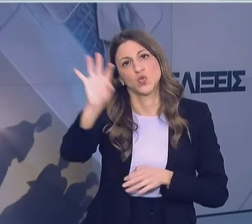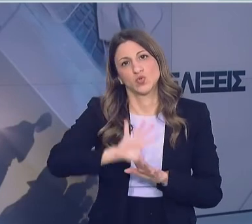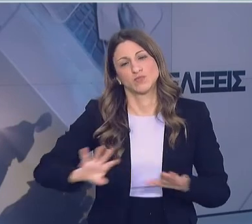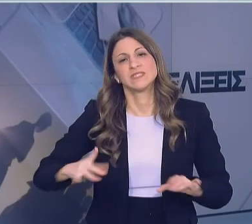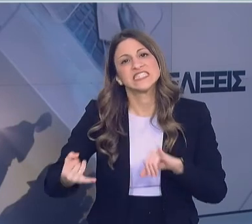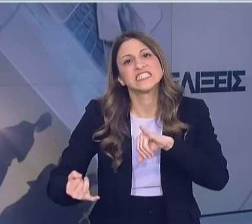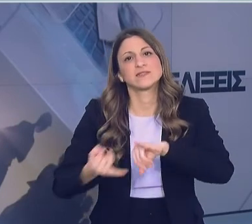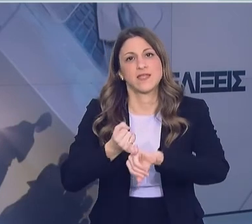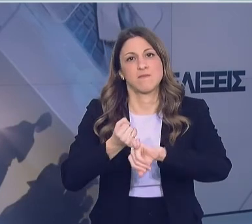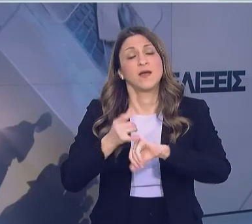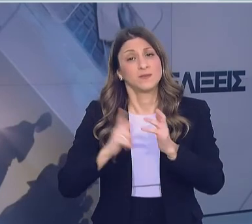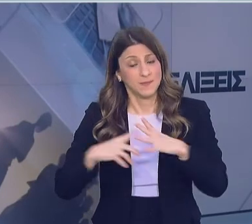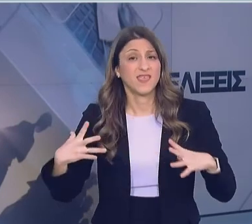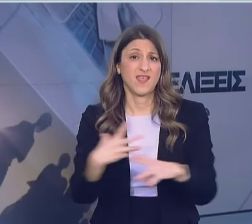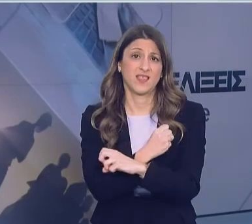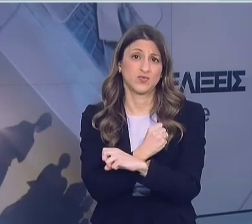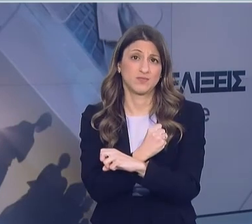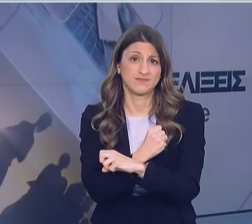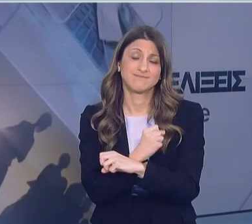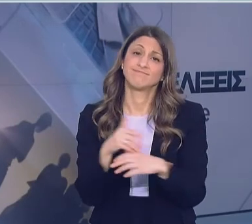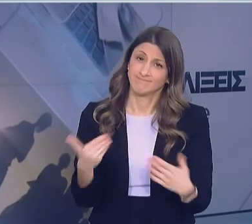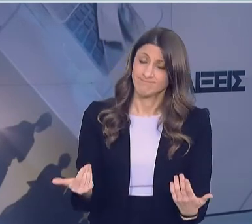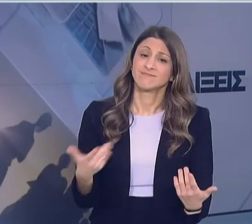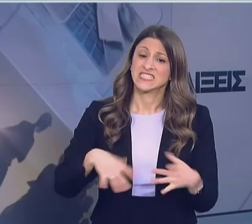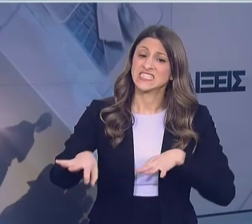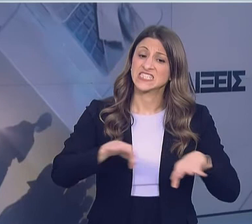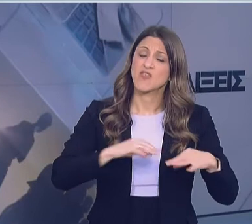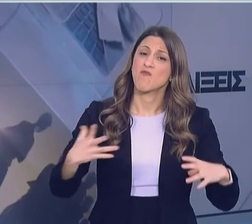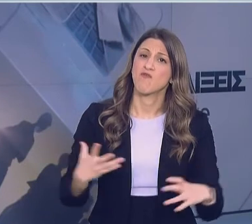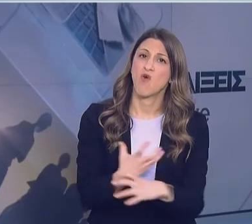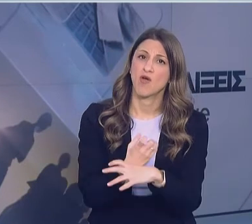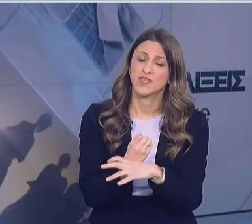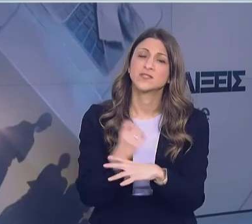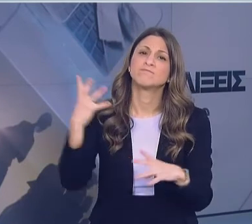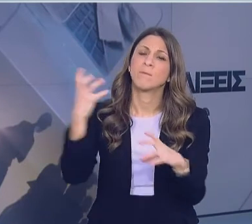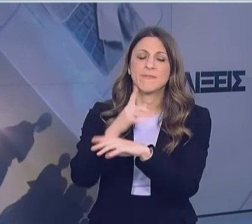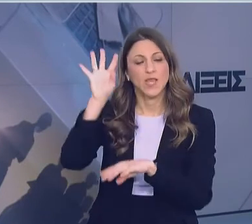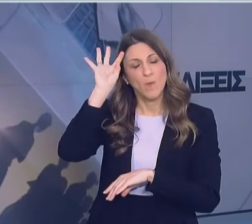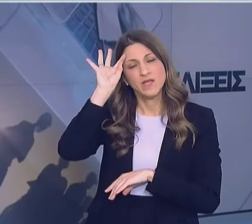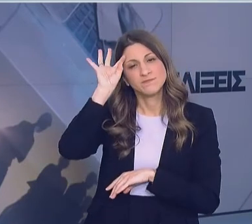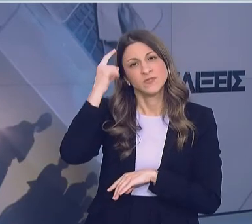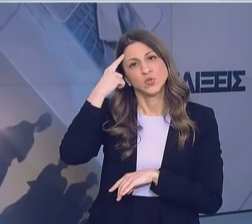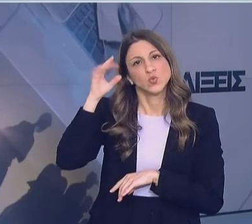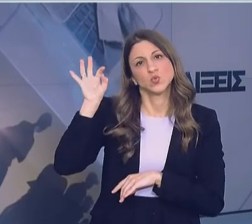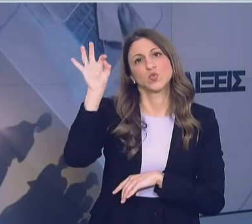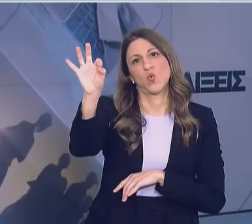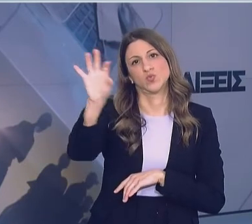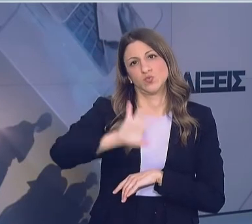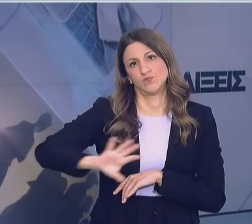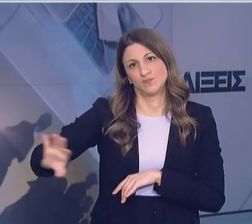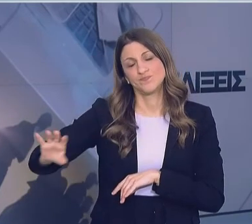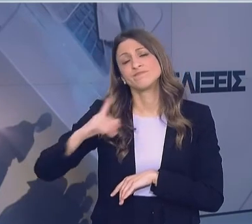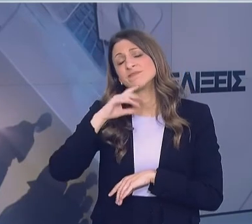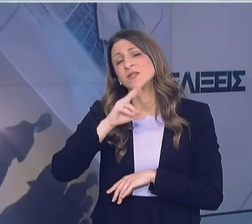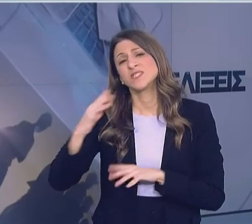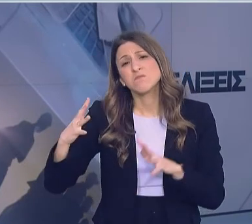το στοίχημα, είναι αυτό το οποίο θα μπορέσει να μας βγάλει η στρατηγική μας, που θα μας βγάλει από αυτό το αδιέξοδο, μέσα από αυτή τη μάχη που δίνουμε με κάτι το οποίο